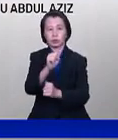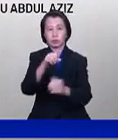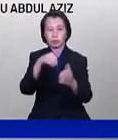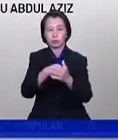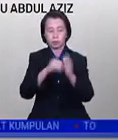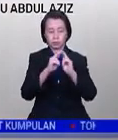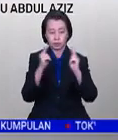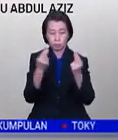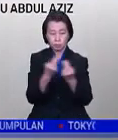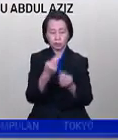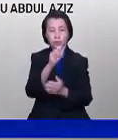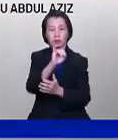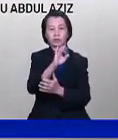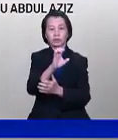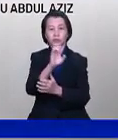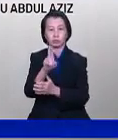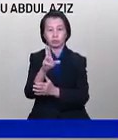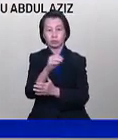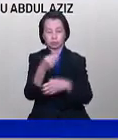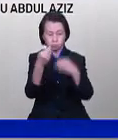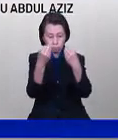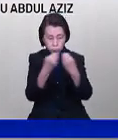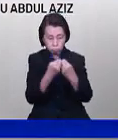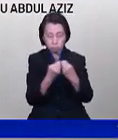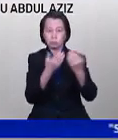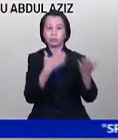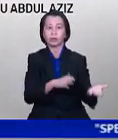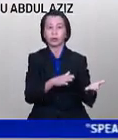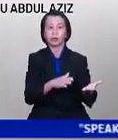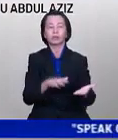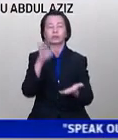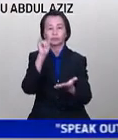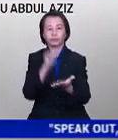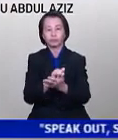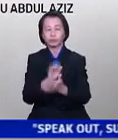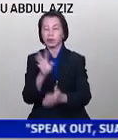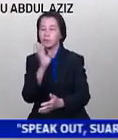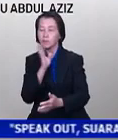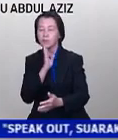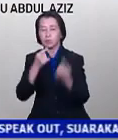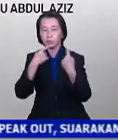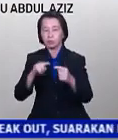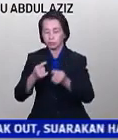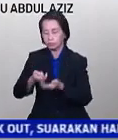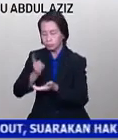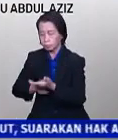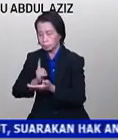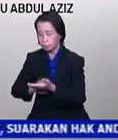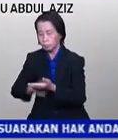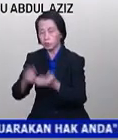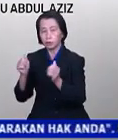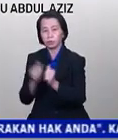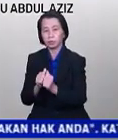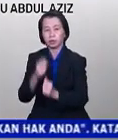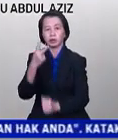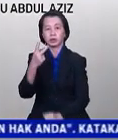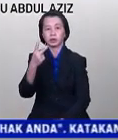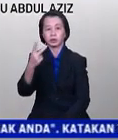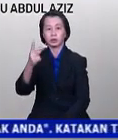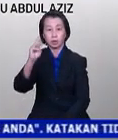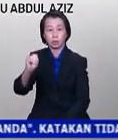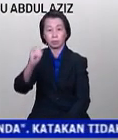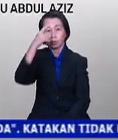di unit rawatan rapi dan kadar kematian. Perkara tersebut, ujarnya, sedang dibincangkan dengan Kementerian